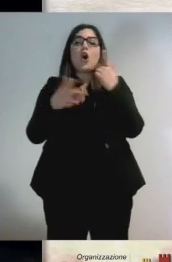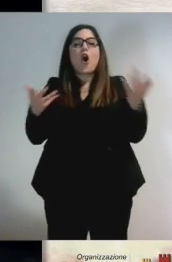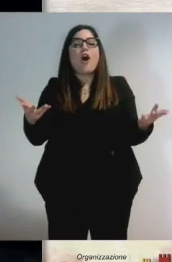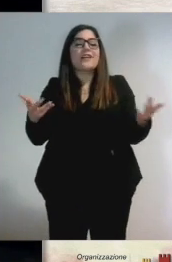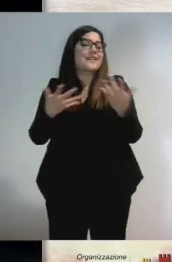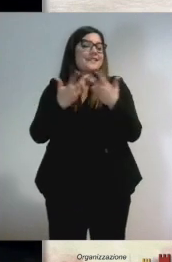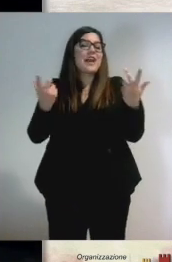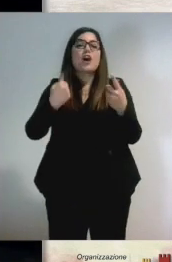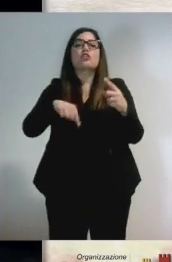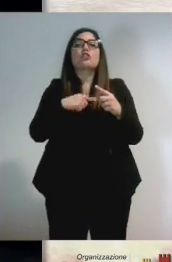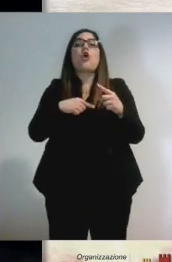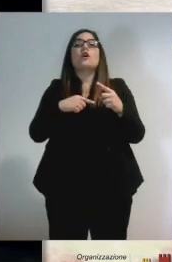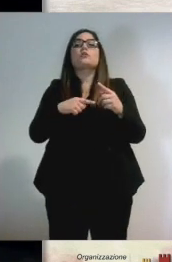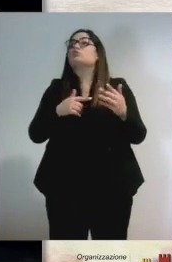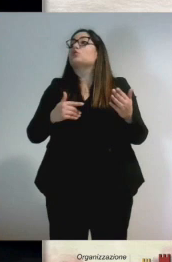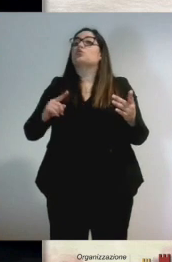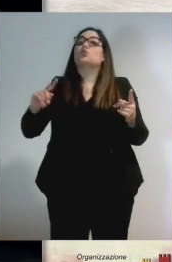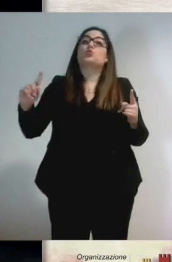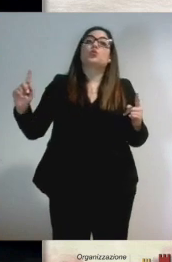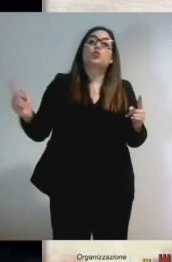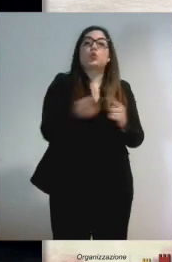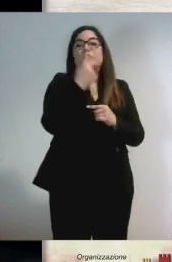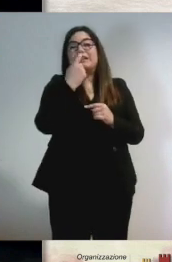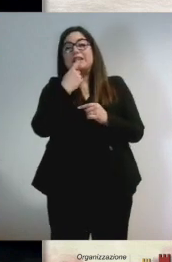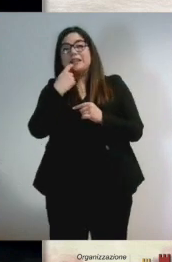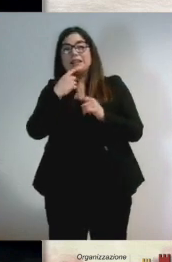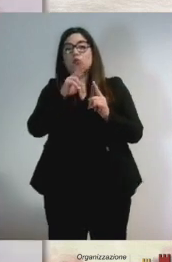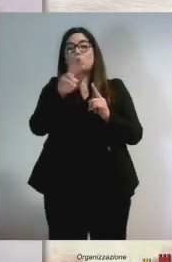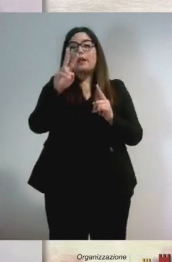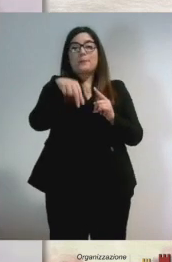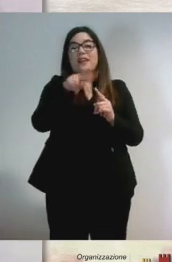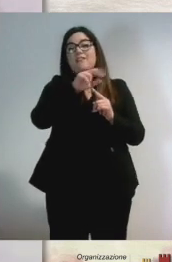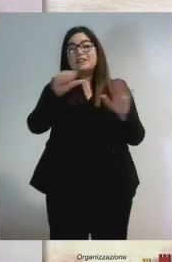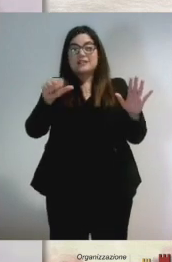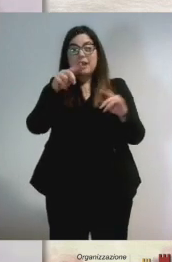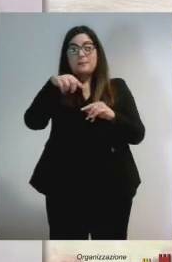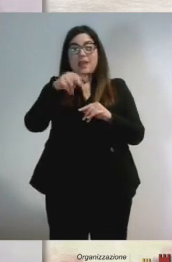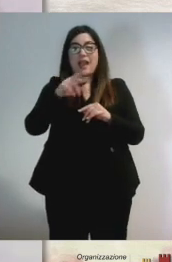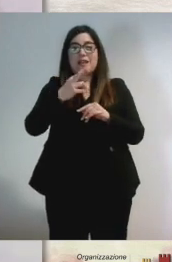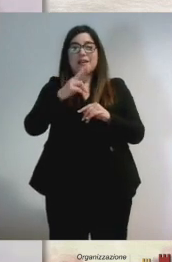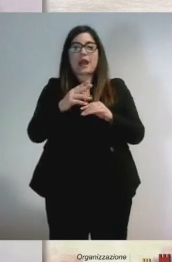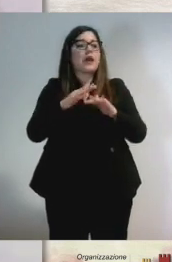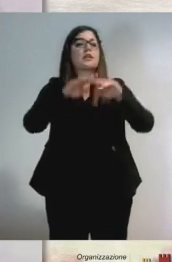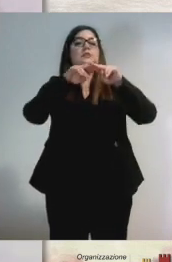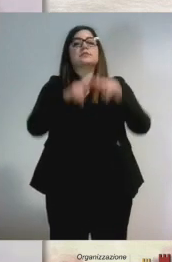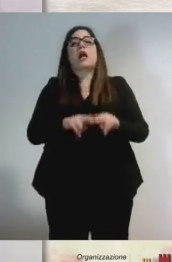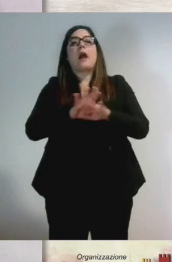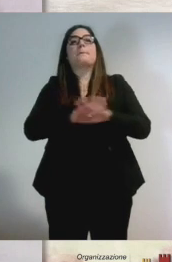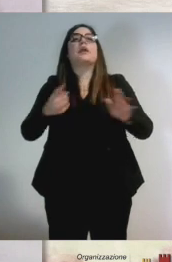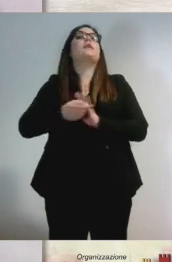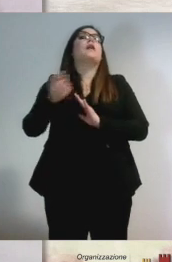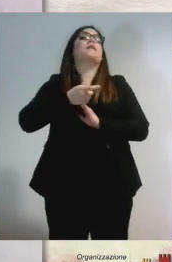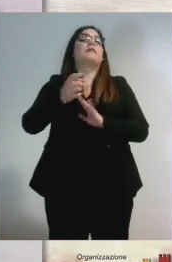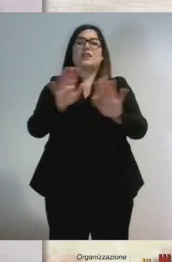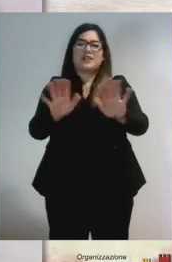stabilizzare tutti quelli che verrebbero fino al 2026 per il pnrr noi diciamo se quelle